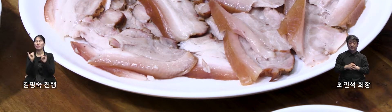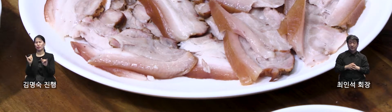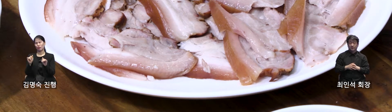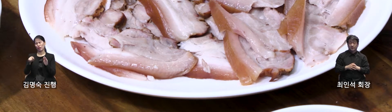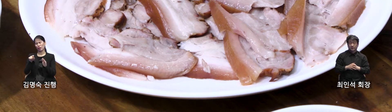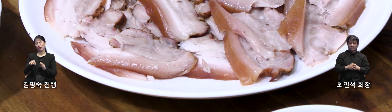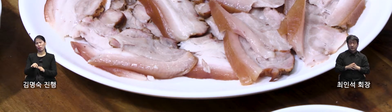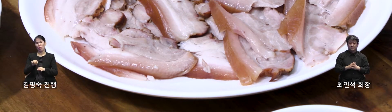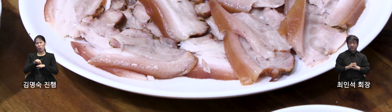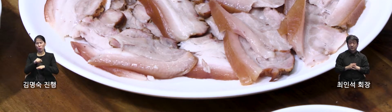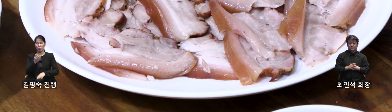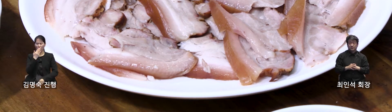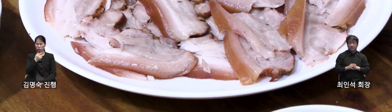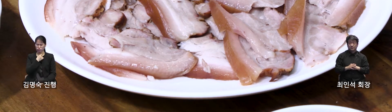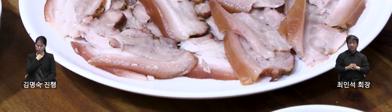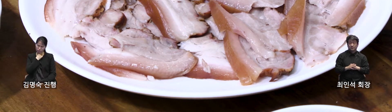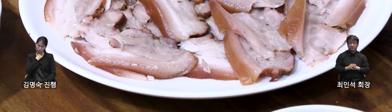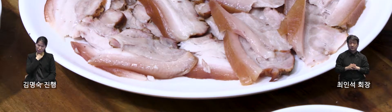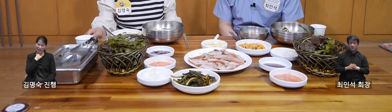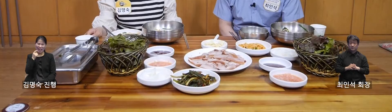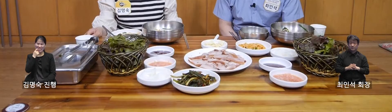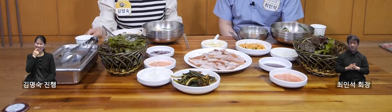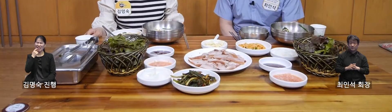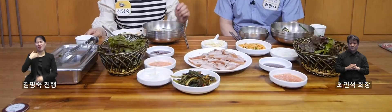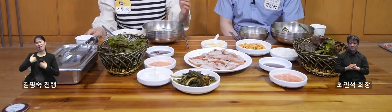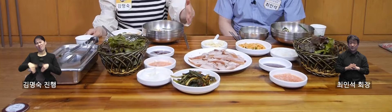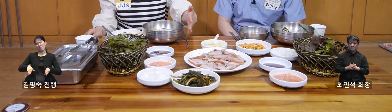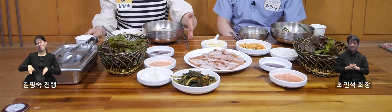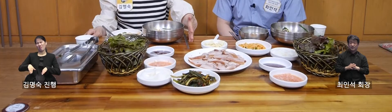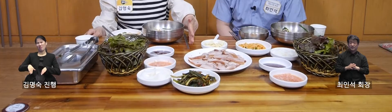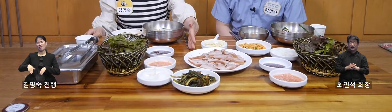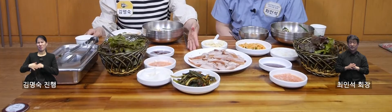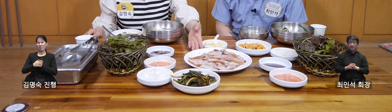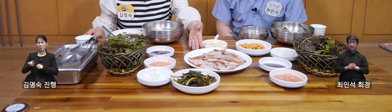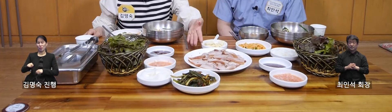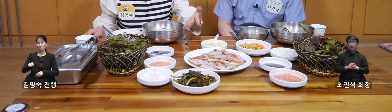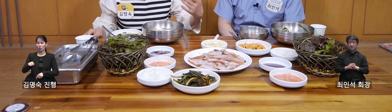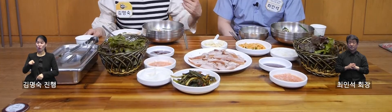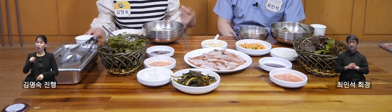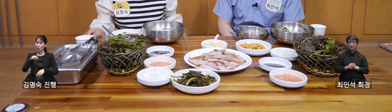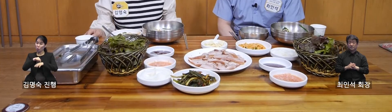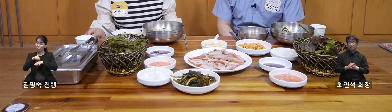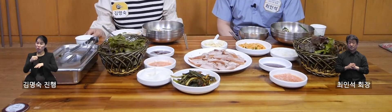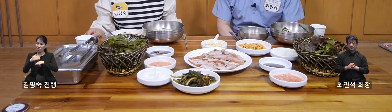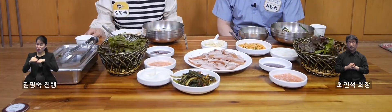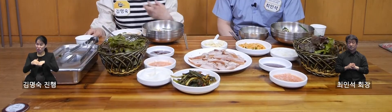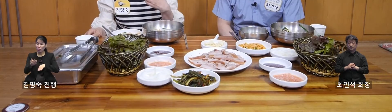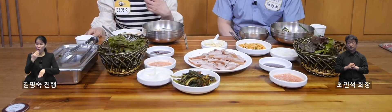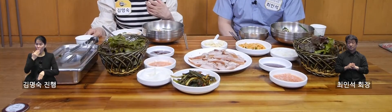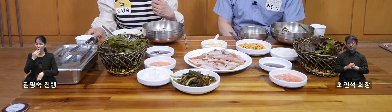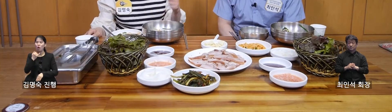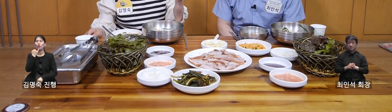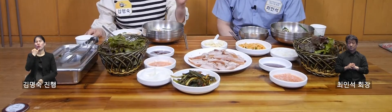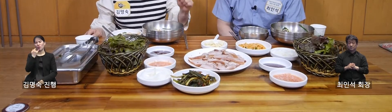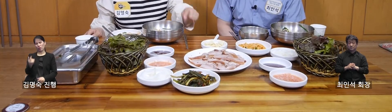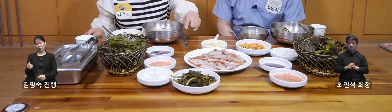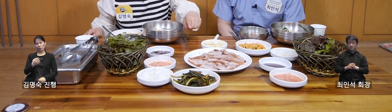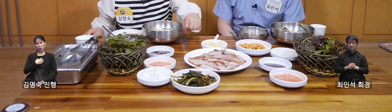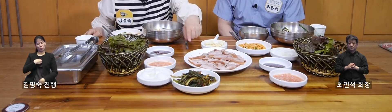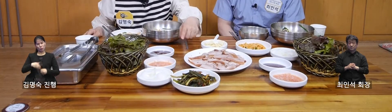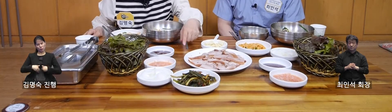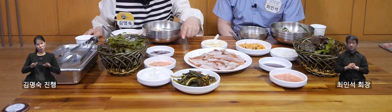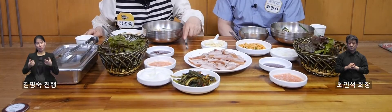중에 고기는 먹고 싶은데 이가 현짜나가지고 근데 이거는 전혀 그런 걱정 안 하셔도 될 것 같아요. 그러니까